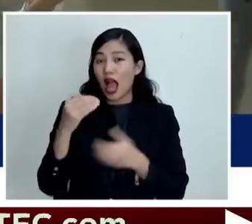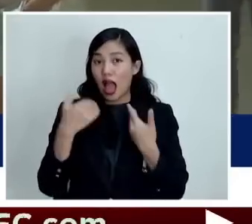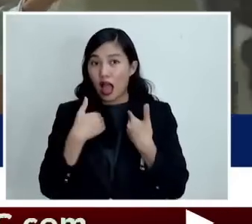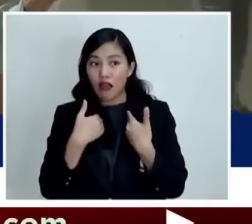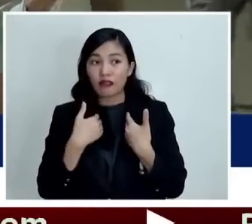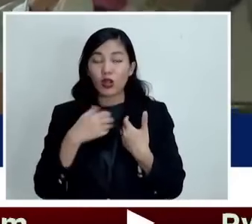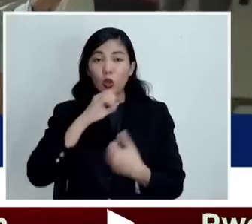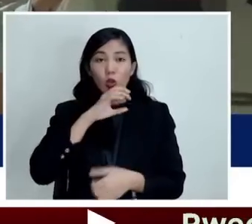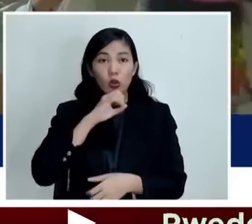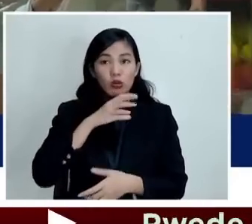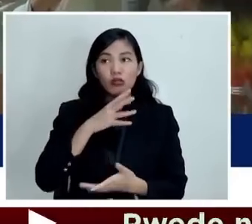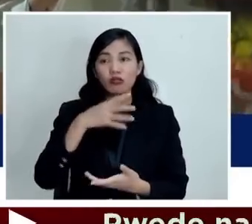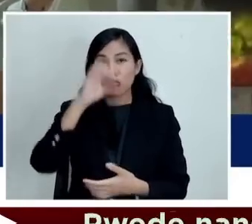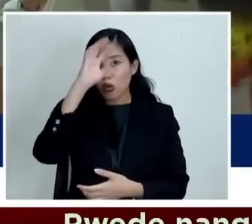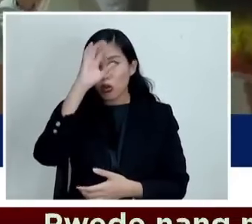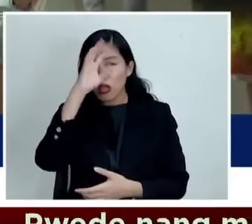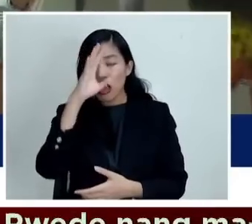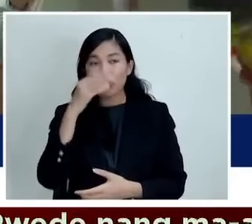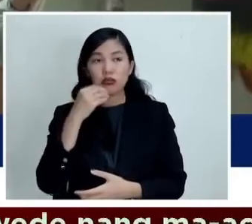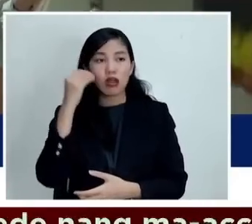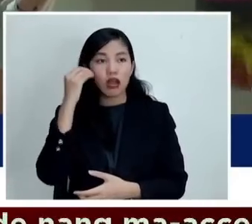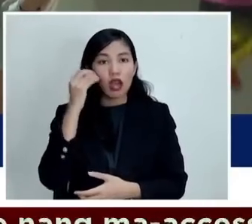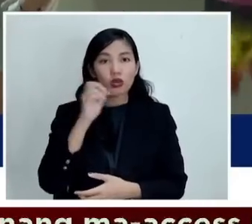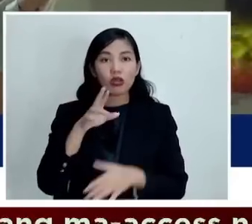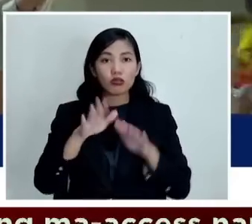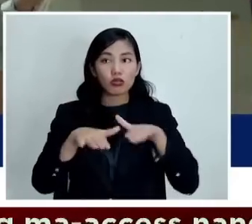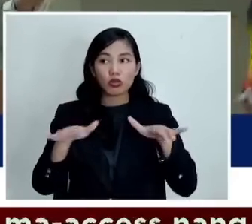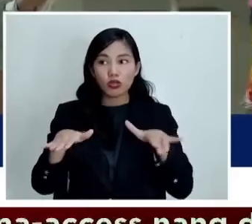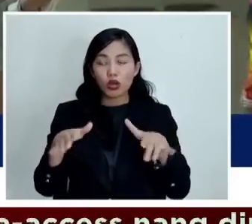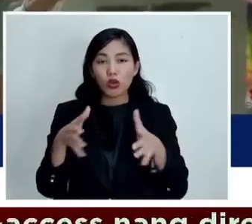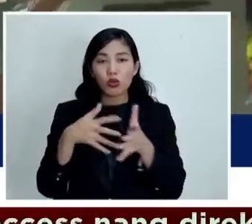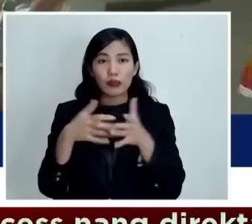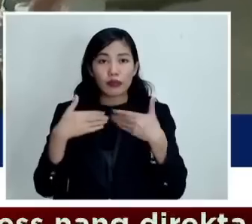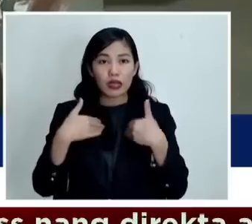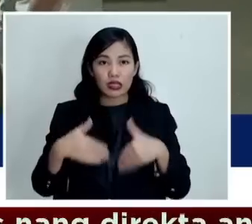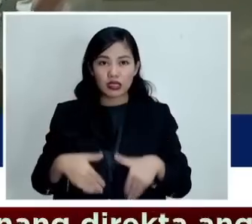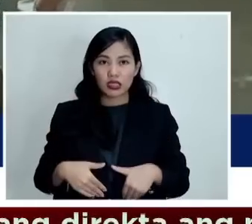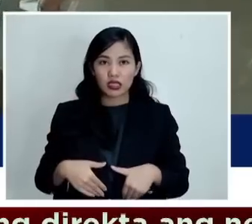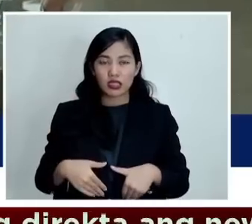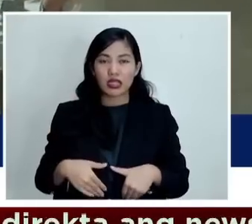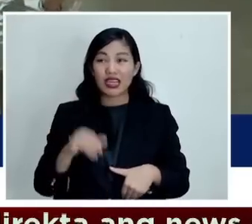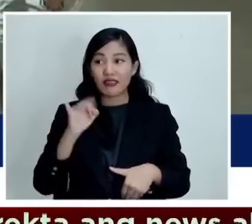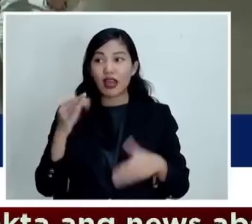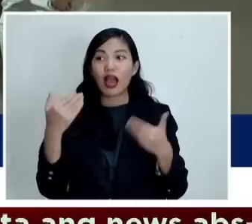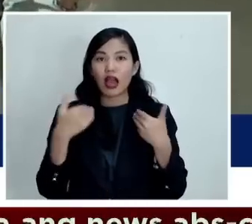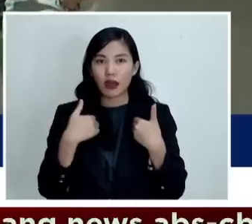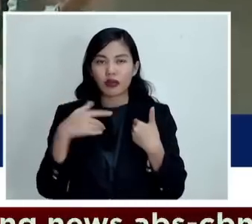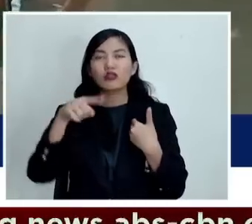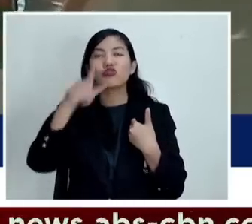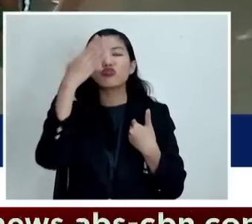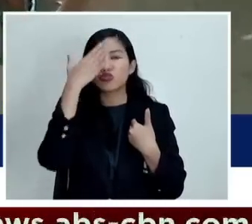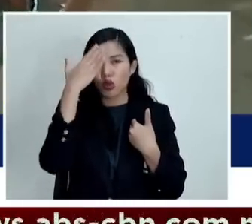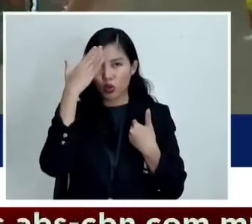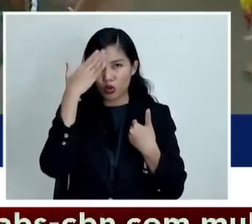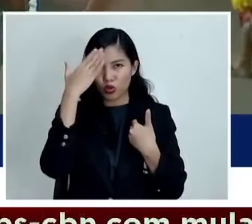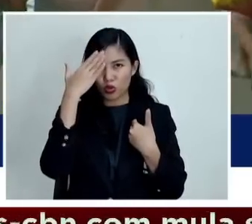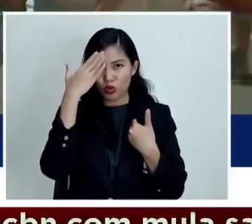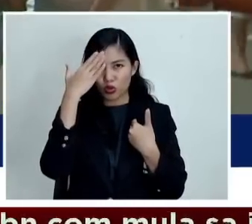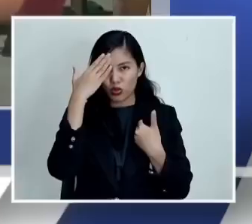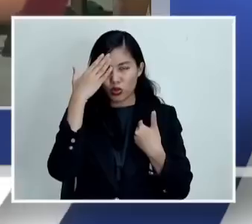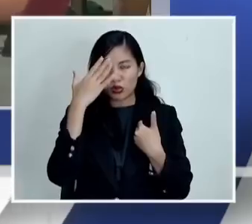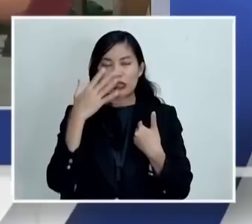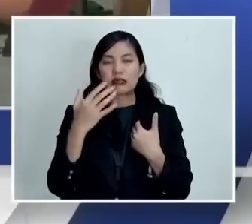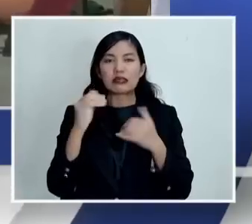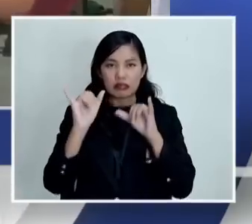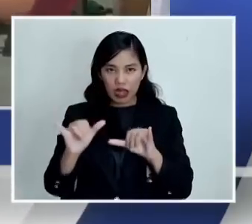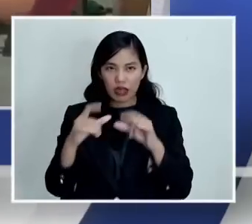o immunocompromised? Dahil kung meron, ay alam mo naman talaga kung ano yung sagot. Huwag mo nang tanggalin ang iyong face mask. Balik si Alvin.